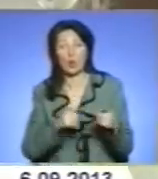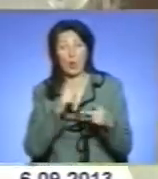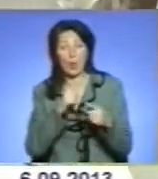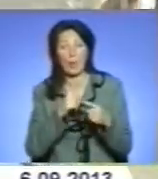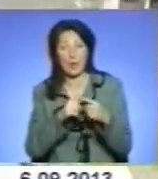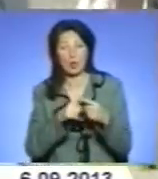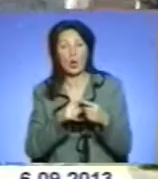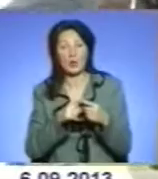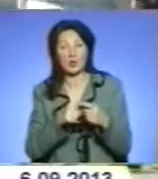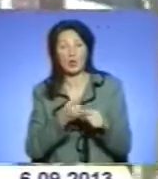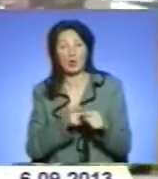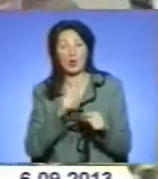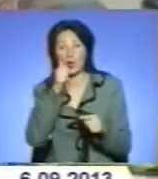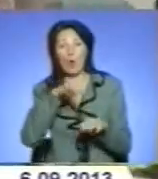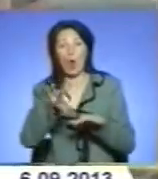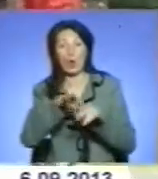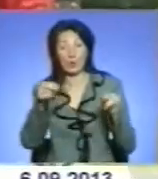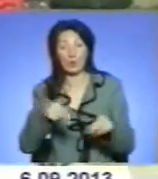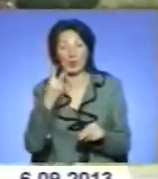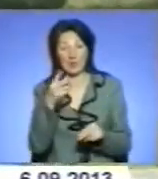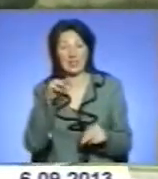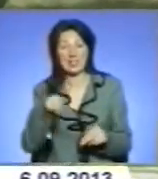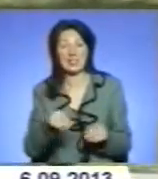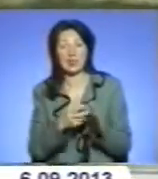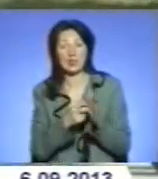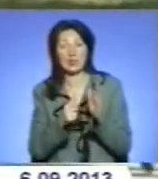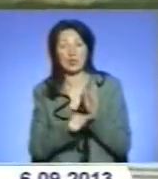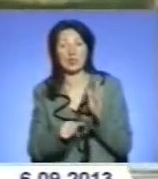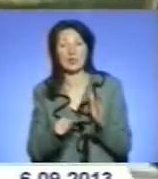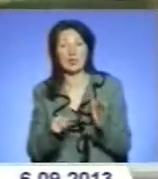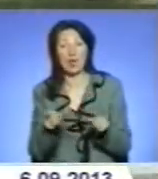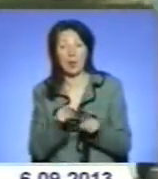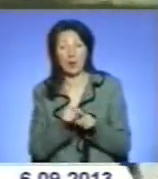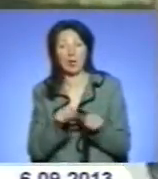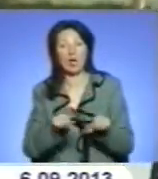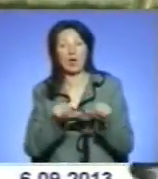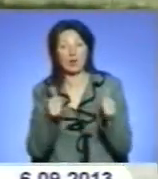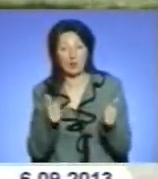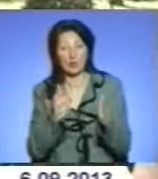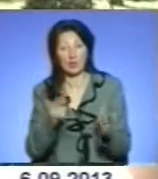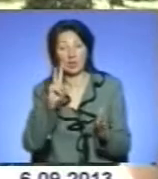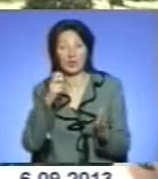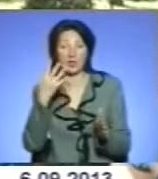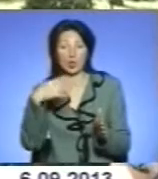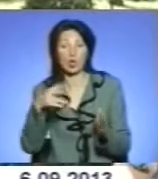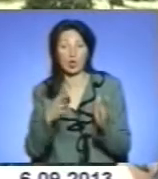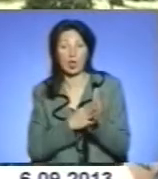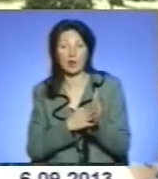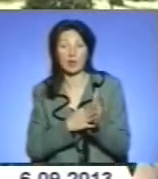року узаконили стосунки 2868 пар, розірвали шлюб лише 249.